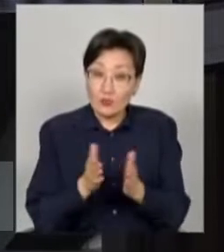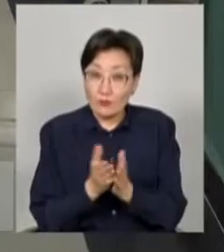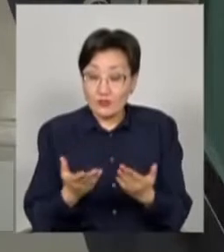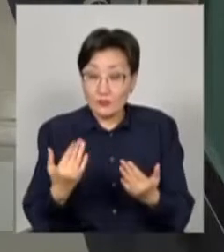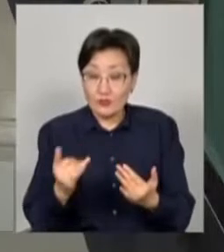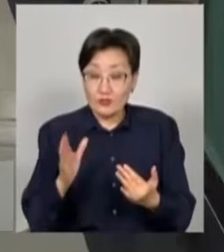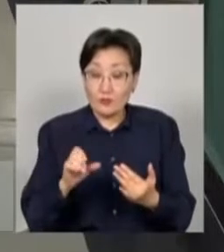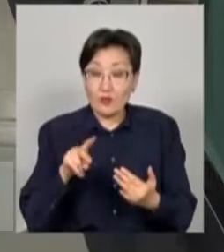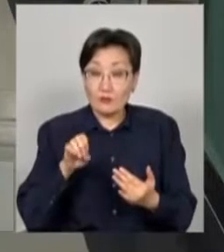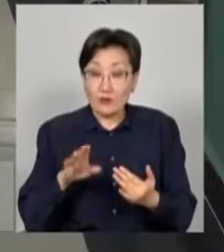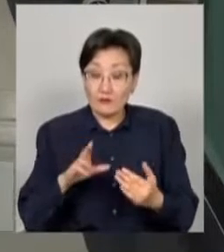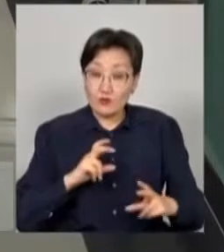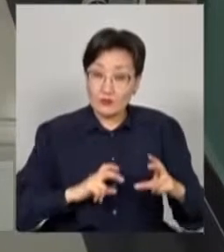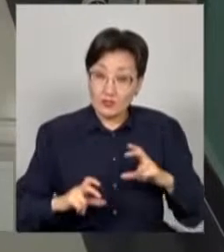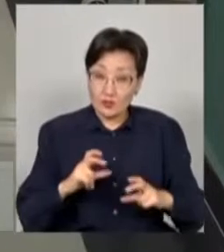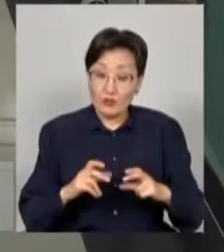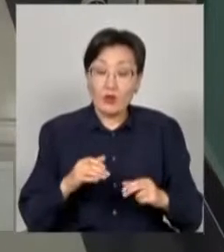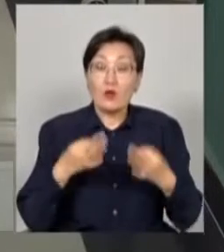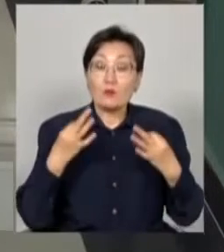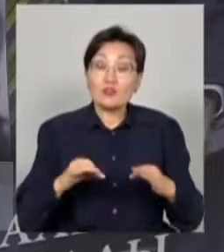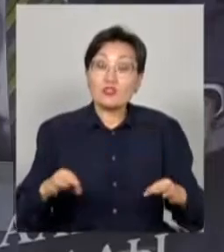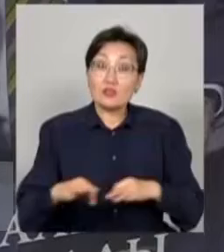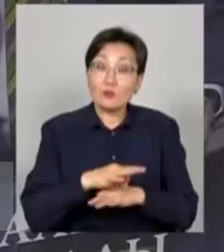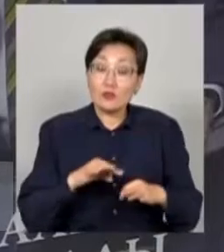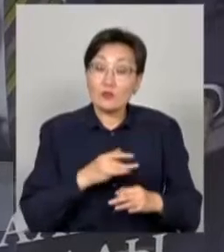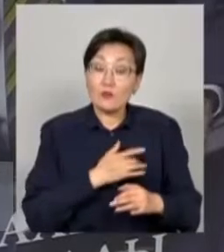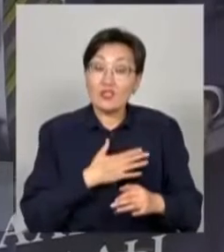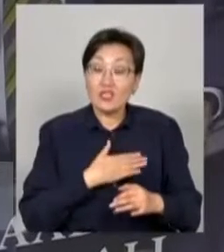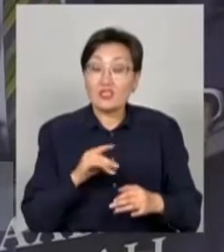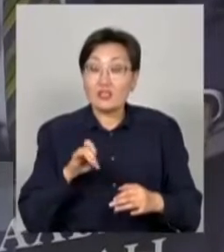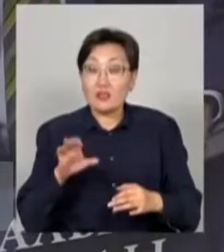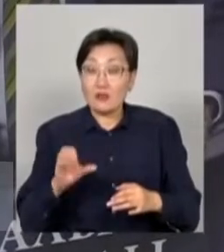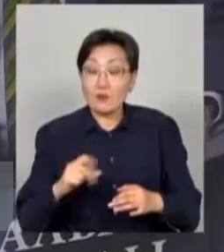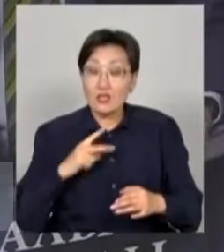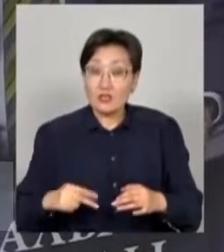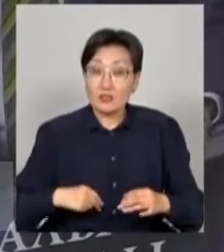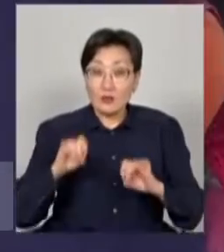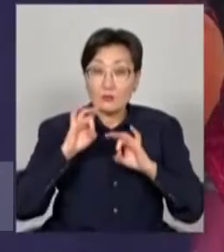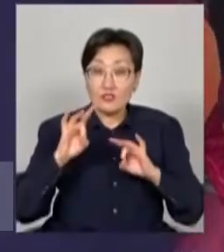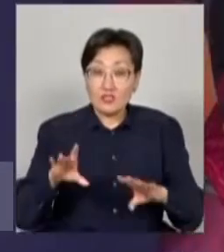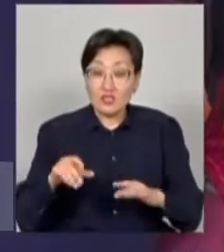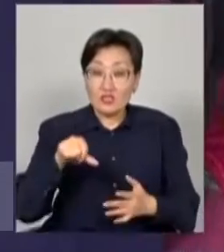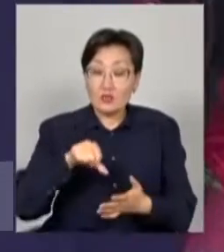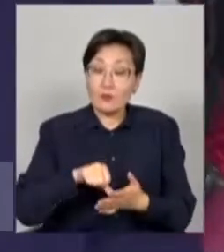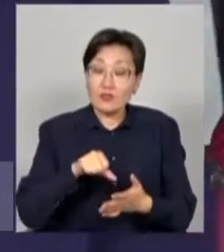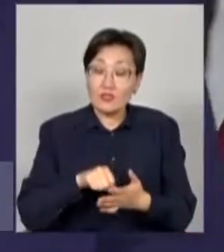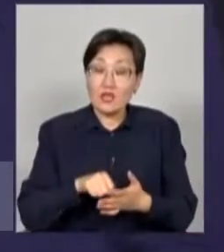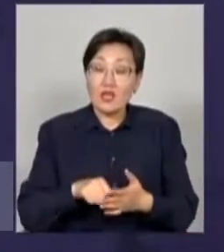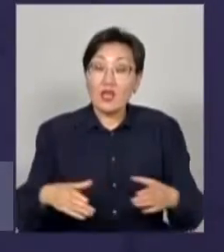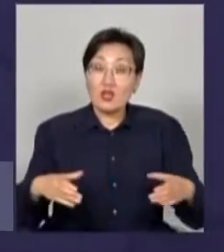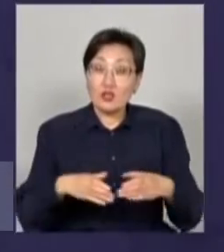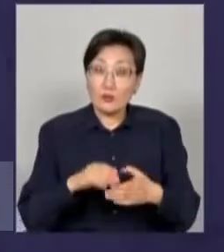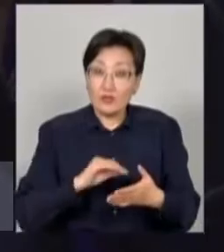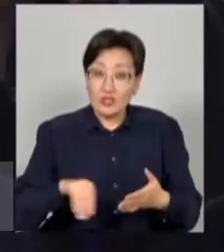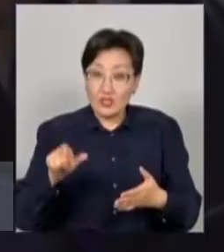будут теперь в Сатпаев университете. Запуск проекта принадлежит Гульнар Кинеевой, дочери известного сатирика, члена Союза журналистов